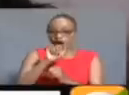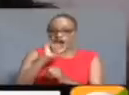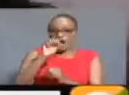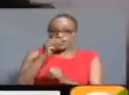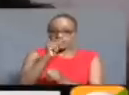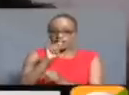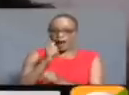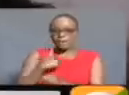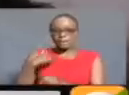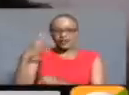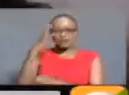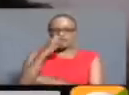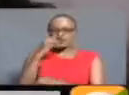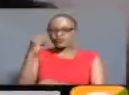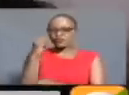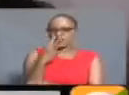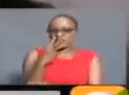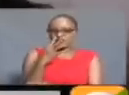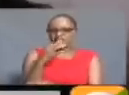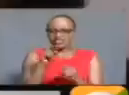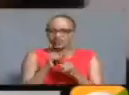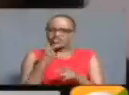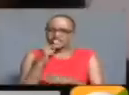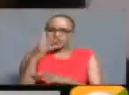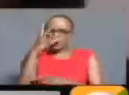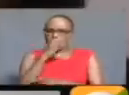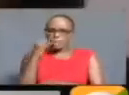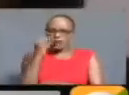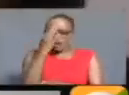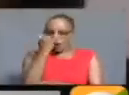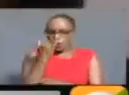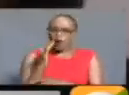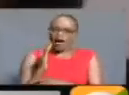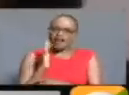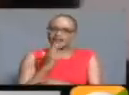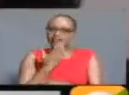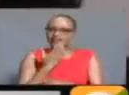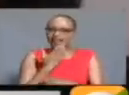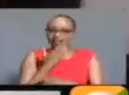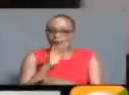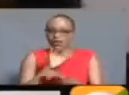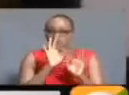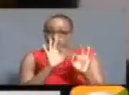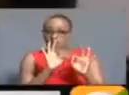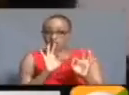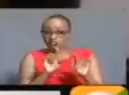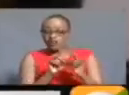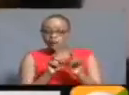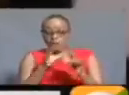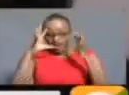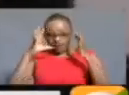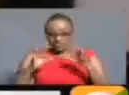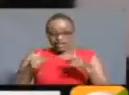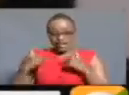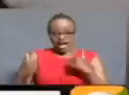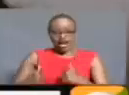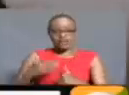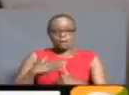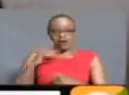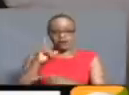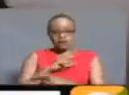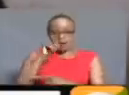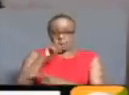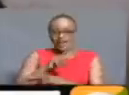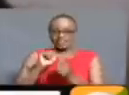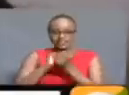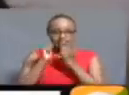Nimeona kwa msupu. Lazima nikwambie wewe ni msupu. Kuzibleed si mbaya. Hiyo ni kitu mimi nilimwambia tu na roho yangu naweza zibleed. Kuzi